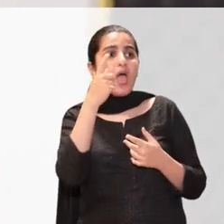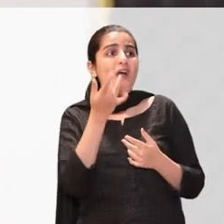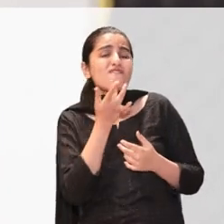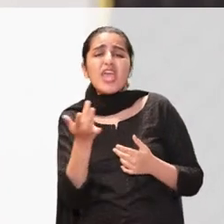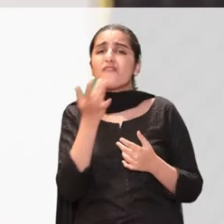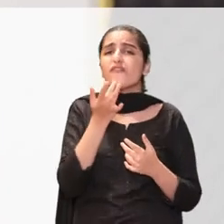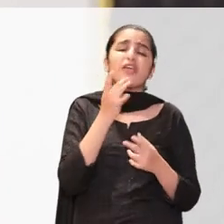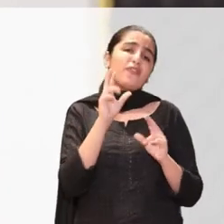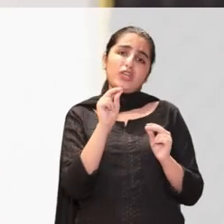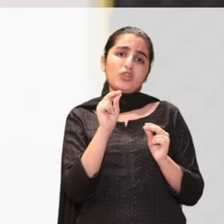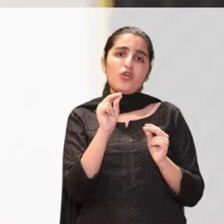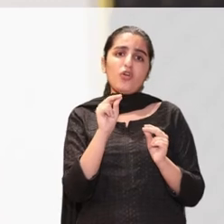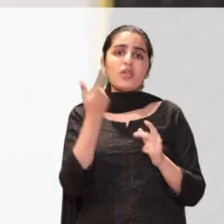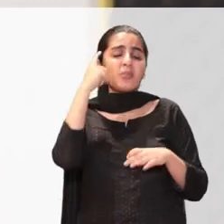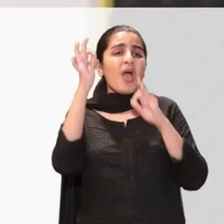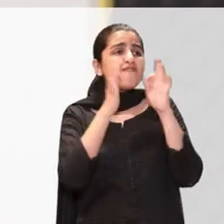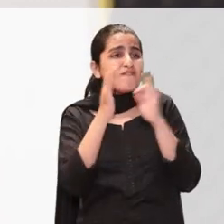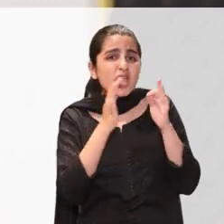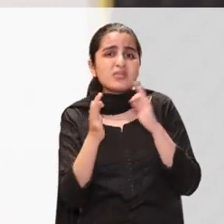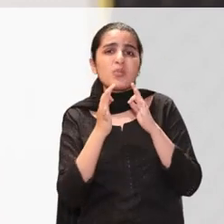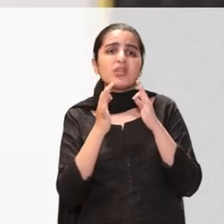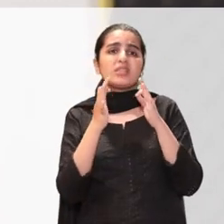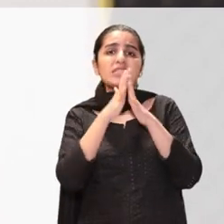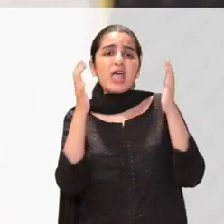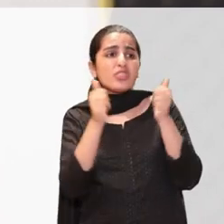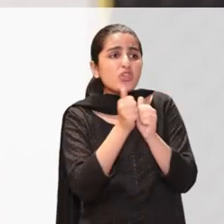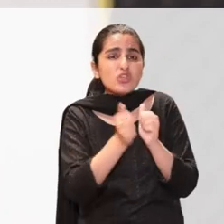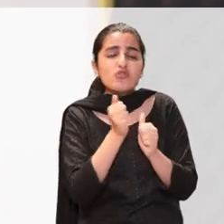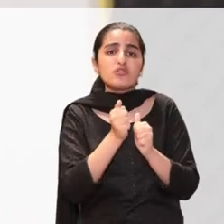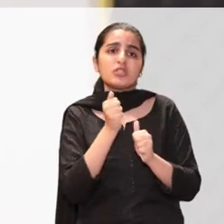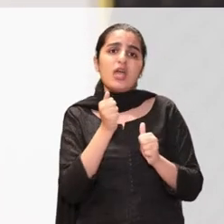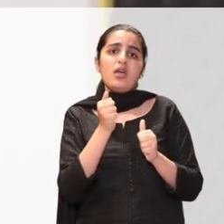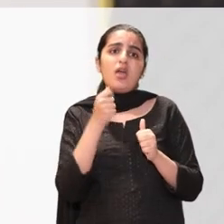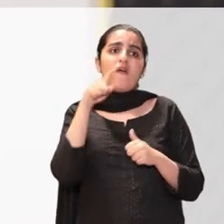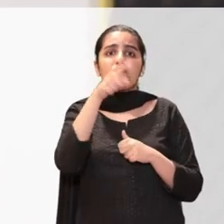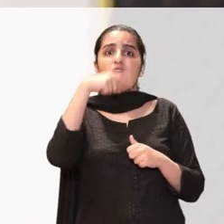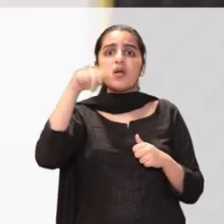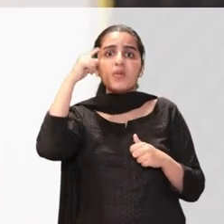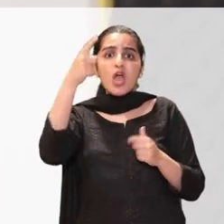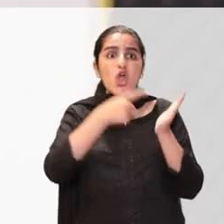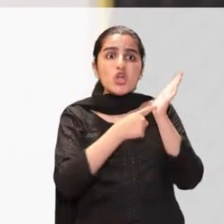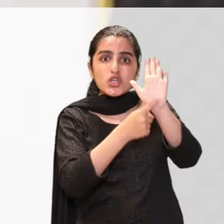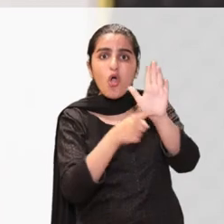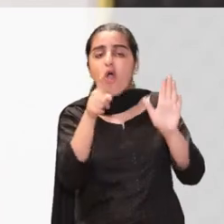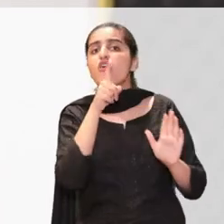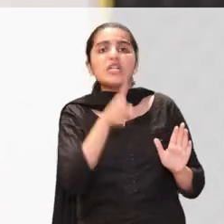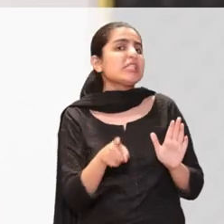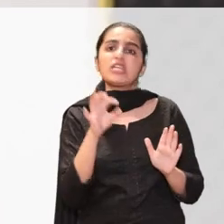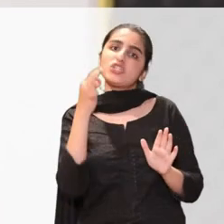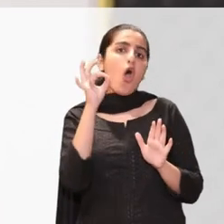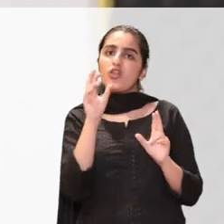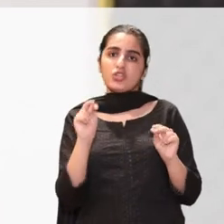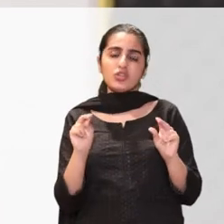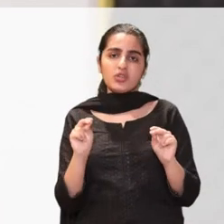हैं फॉर एग्जांपल आफ की बर्थडे हो रही है आप जब आप सेलिब्रेट कर रहे हैं यह जब आपको लोग मुबारकबाद देना है उसका वीडियो सुना रहते हैं